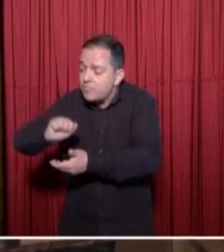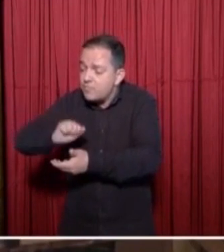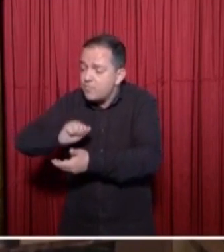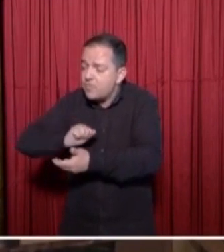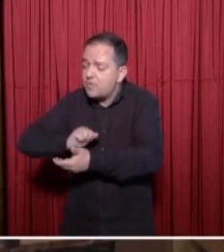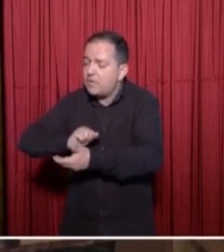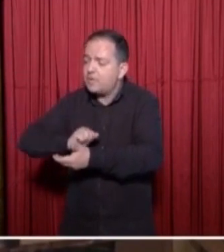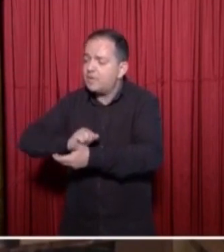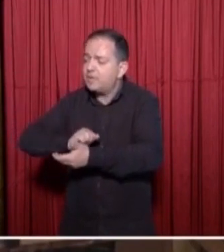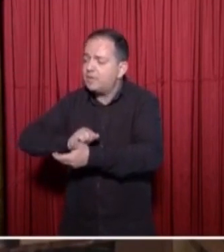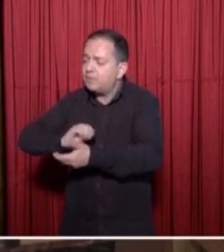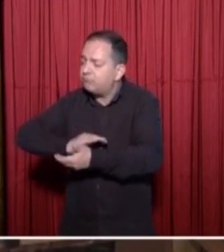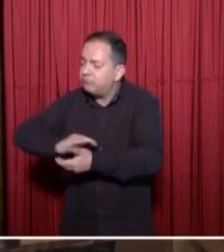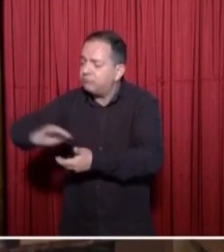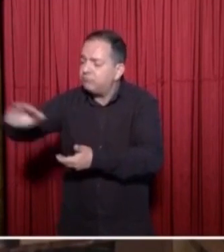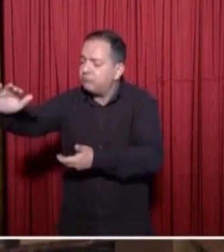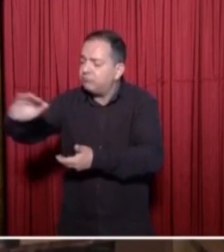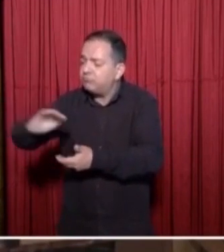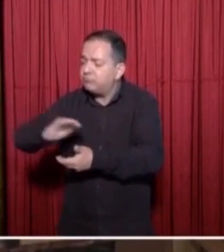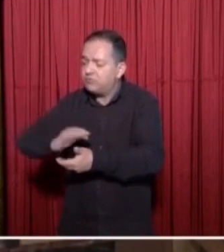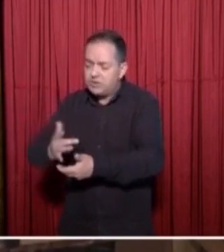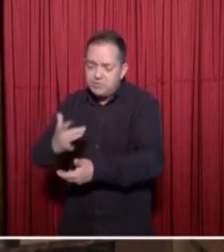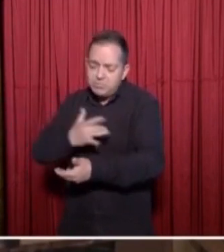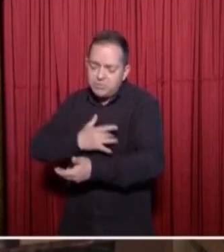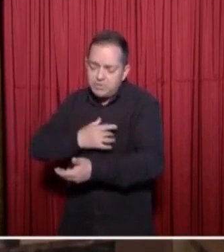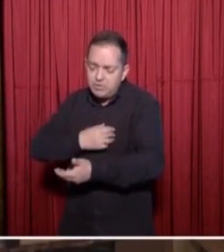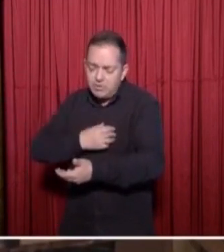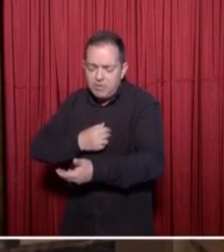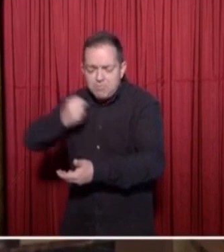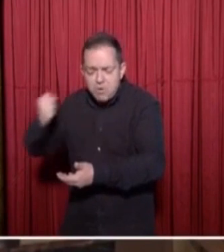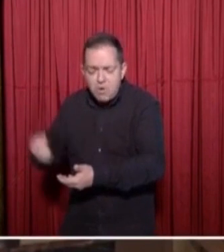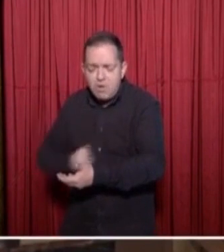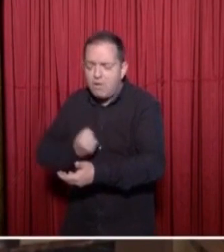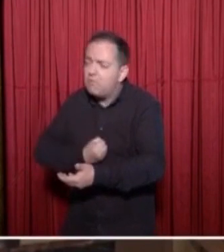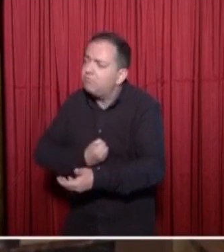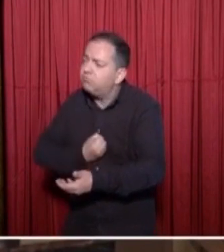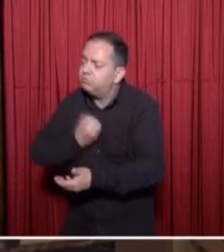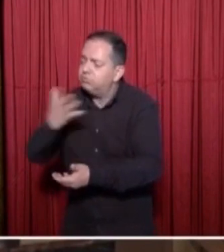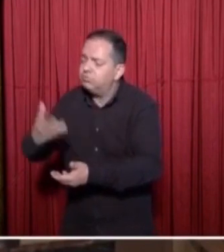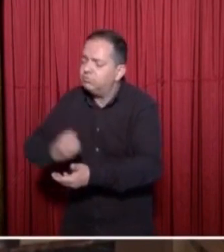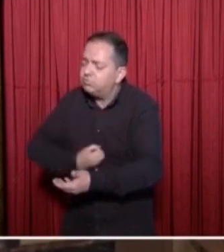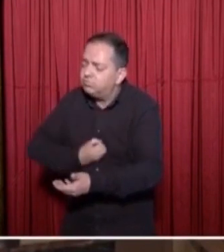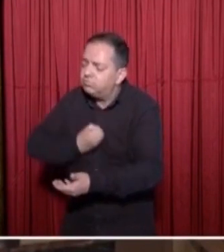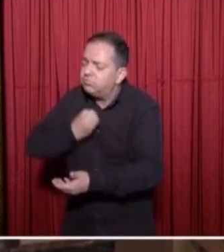πόδας θρήξη της κεφαλής αυτής και εκ